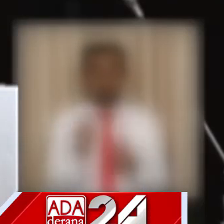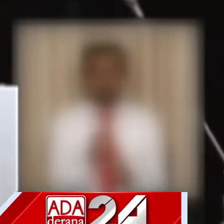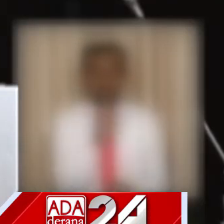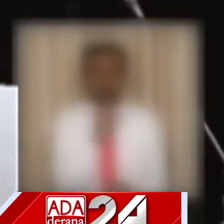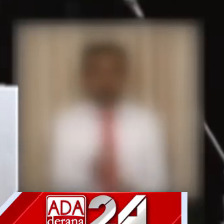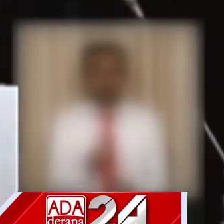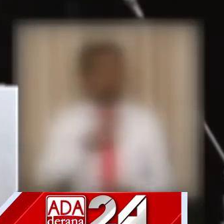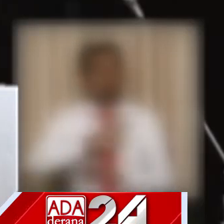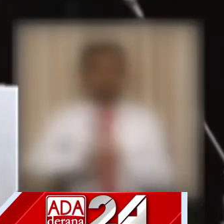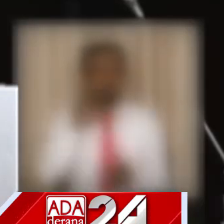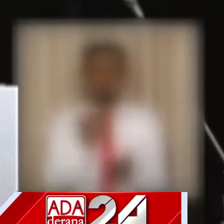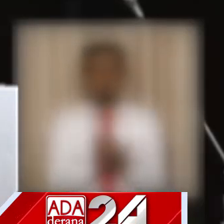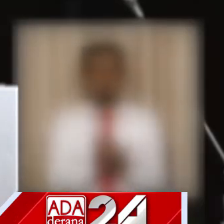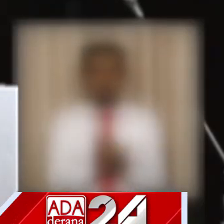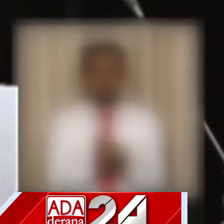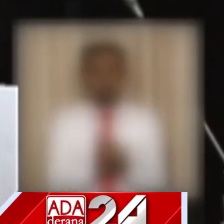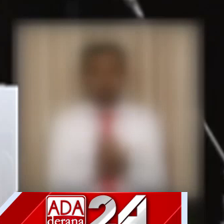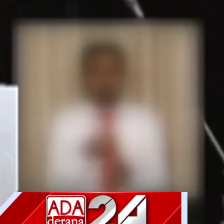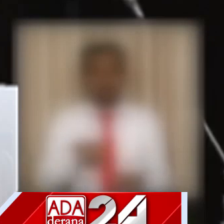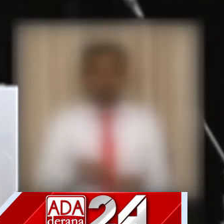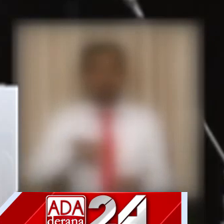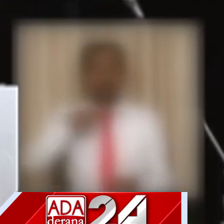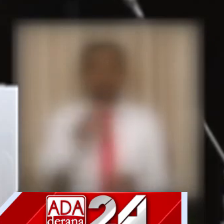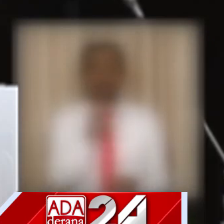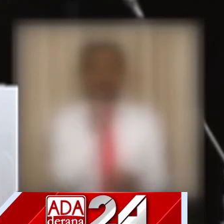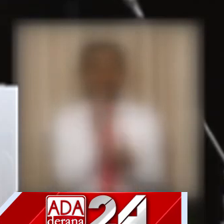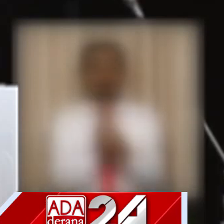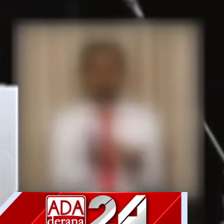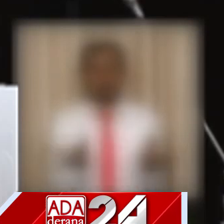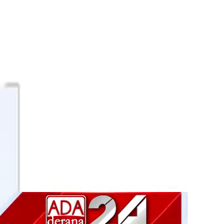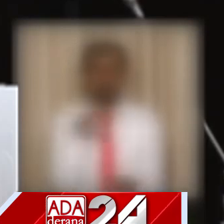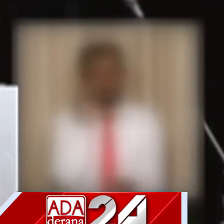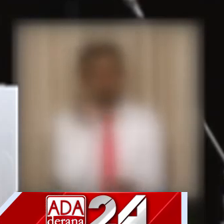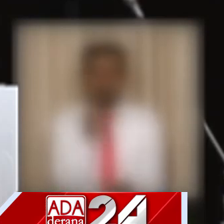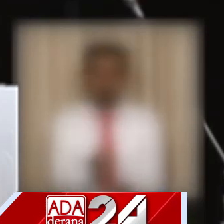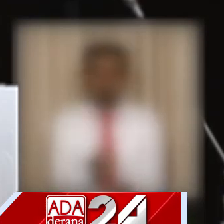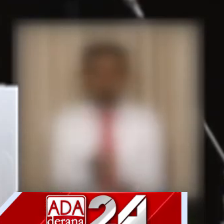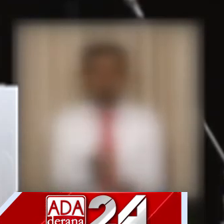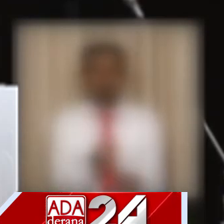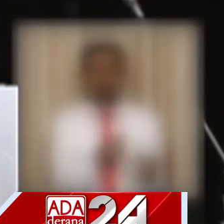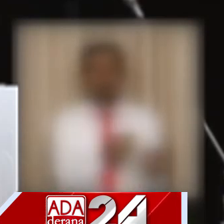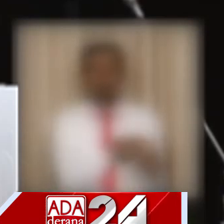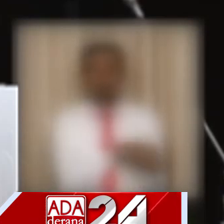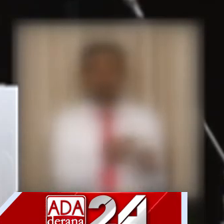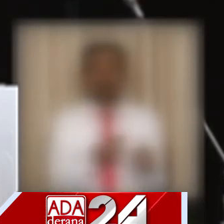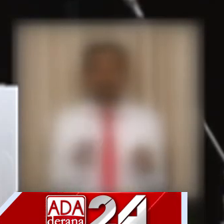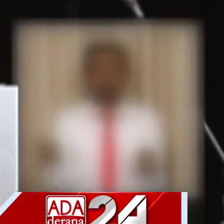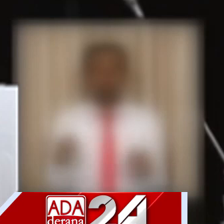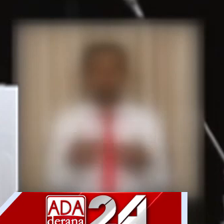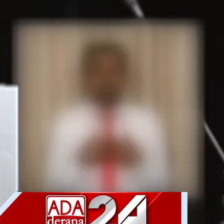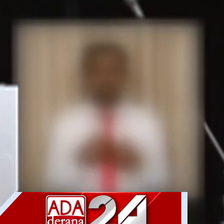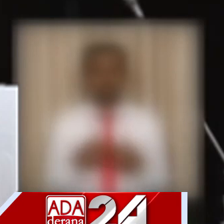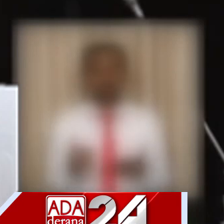බොහොම ව්‍යාකූල සංකීර්ණ දෙයක් අද සිද්ධිය වුණා නම් හෙට නඩු දාන්න බෑ ඒක අපි පිළිගන්නවා හැබැයි කාලාවරෝධයේ නීතිය අනුව අපිට